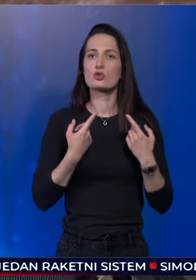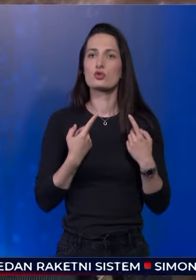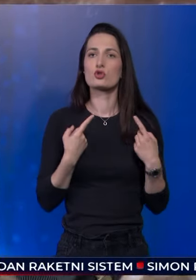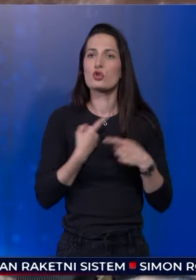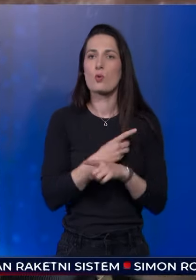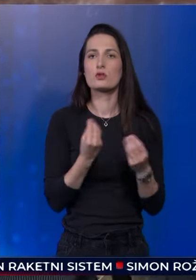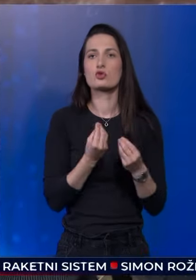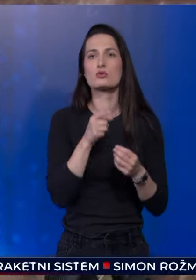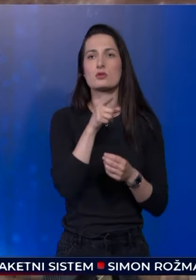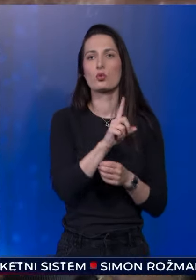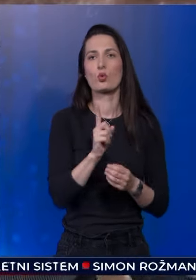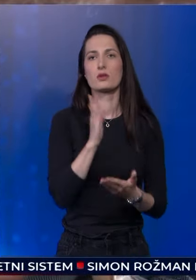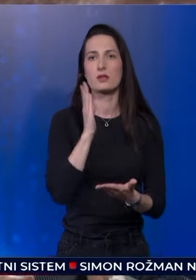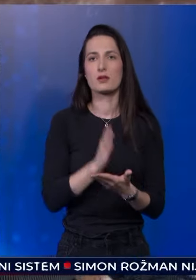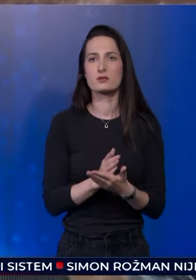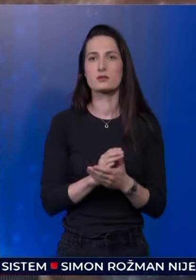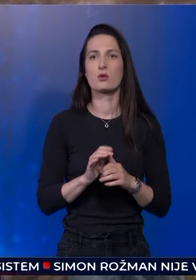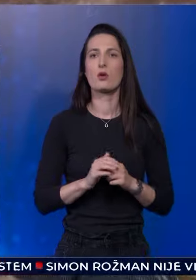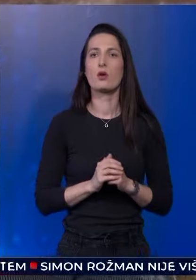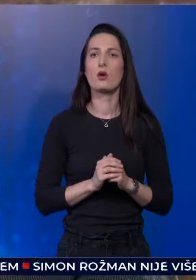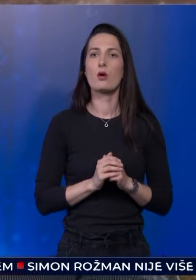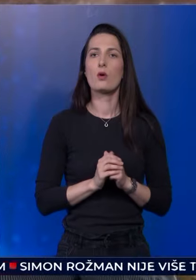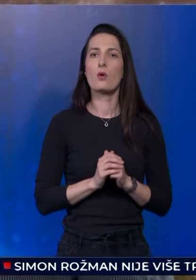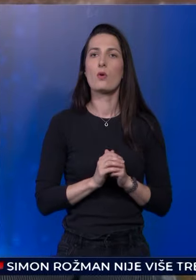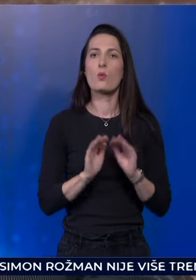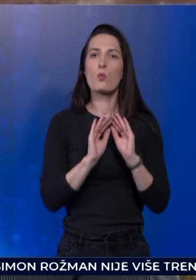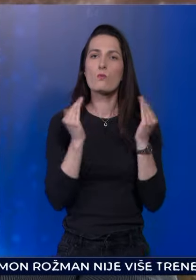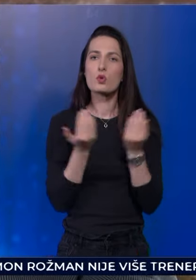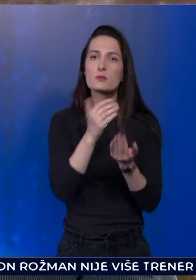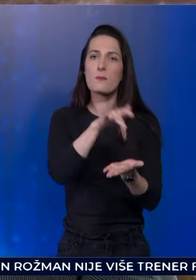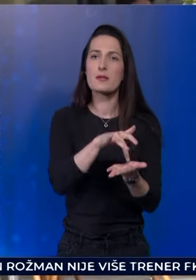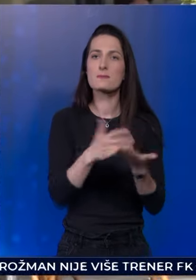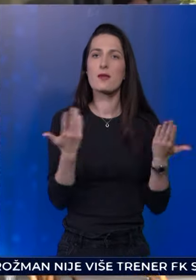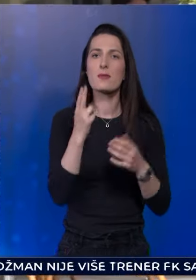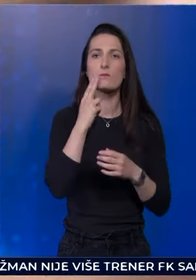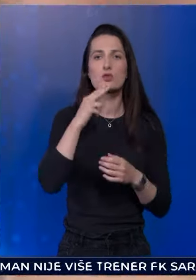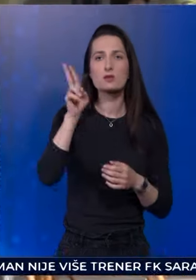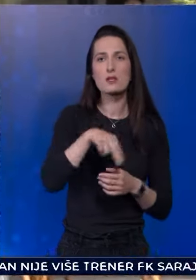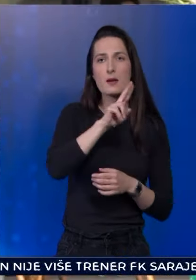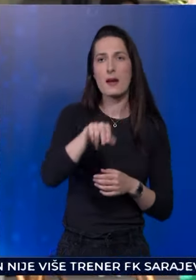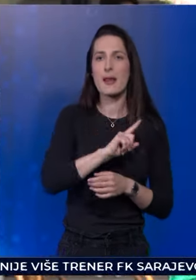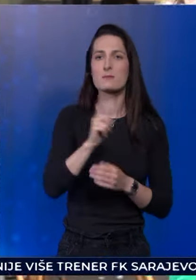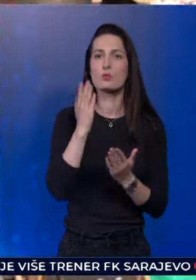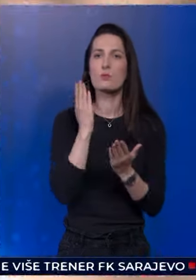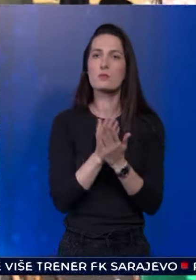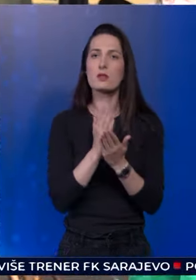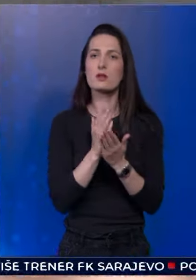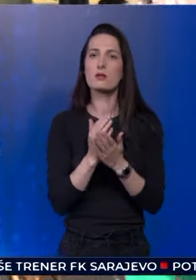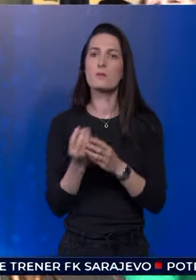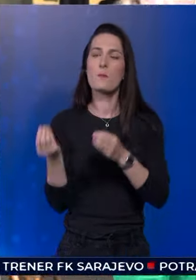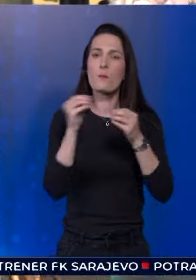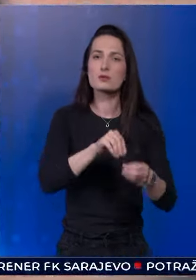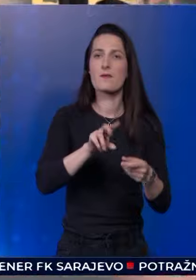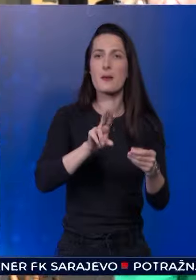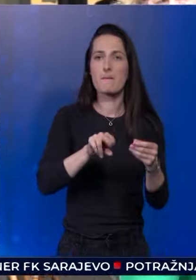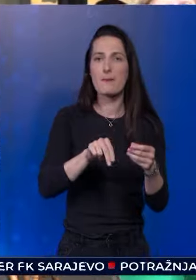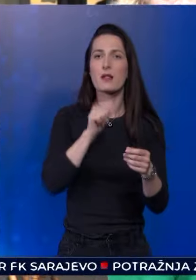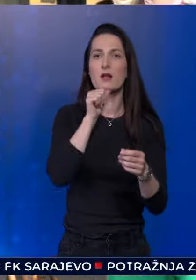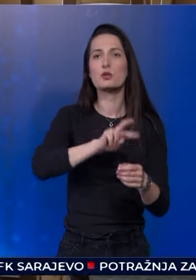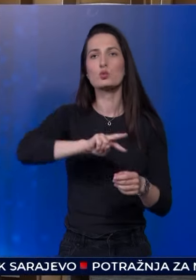interes zdravlje njihovih građana. Evo, to je žao mi je što se to nije desilo. U prostorima i mjestima gdje je pušenje zabranjeno ne smiju